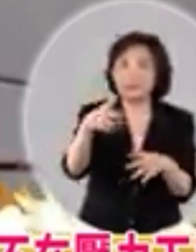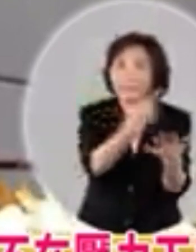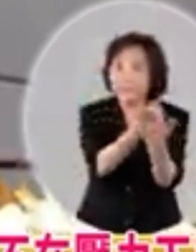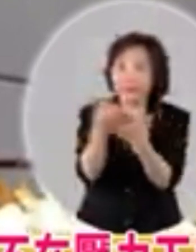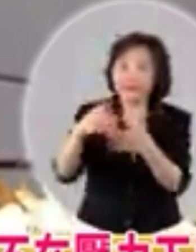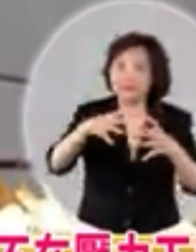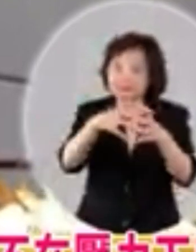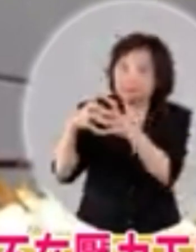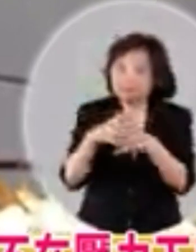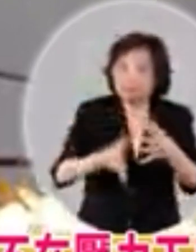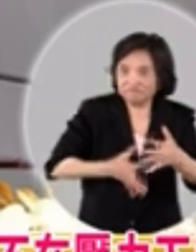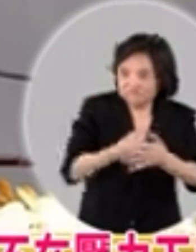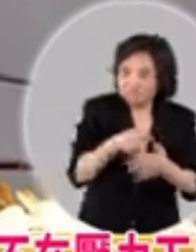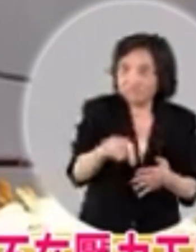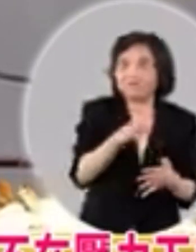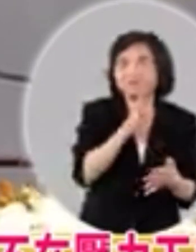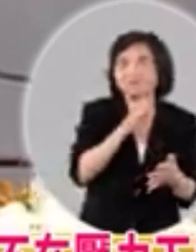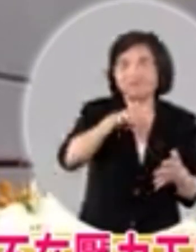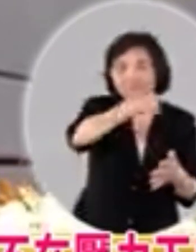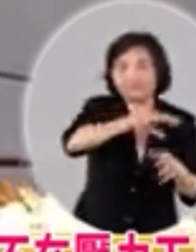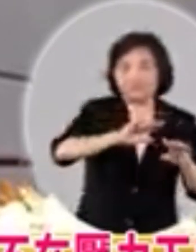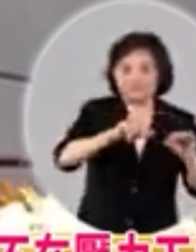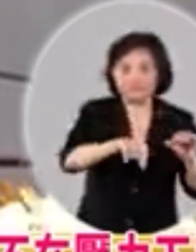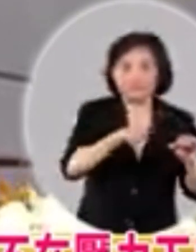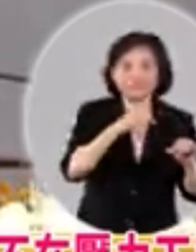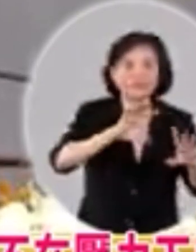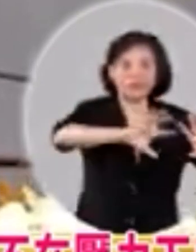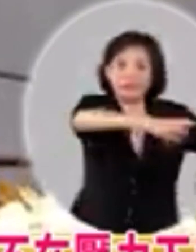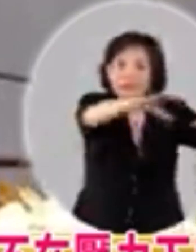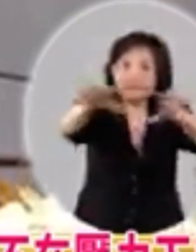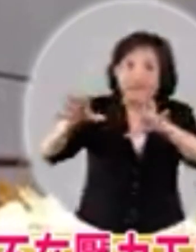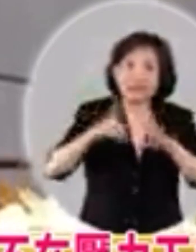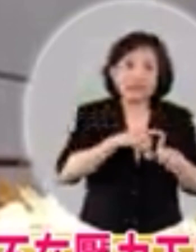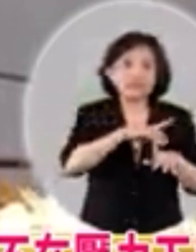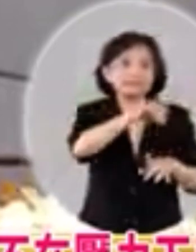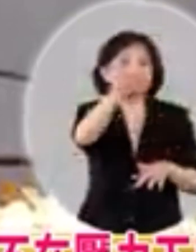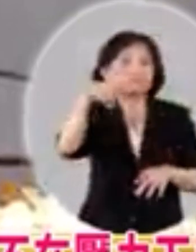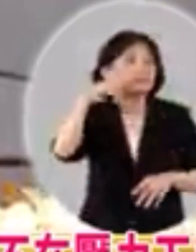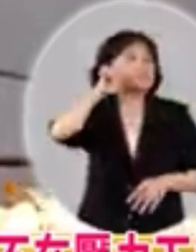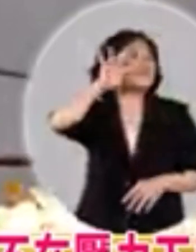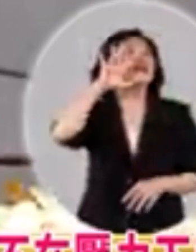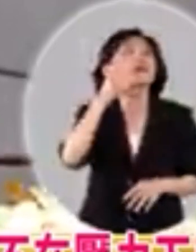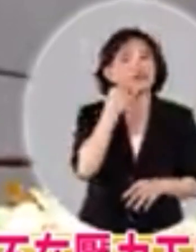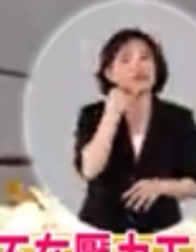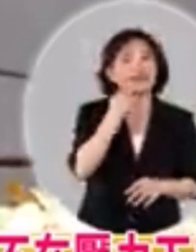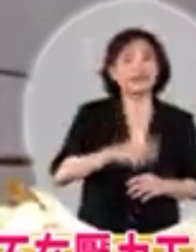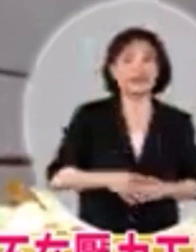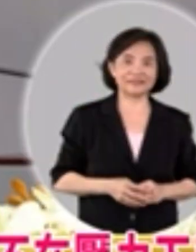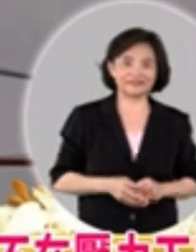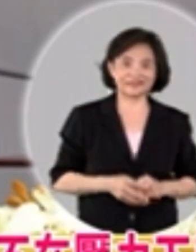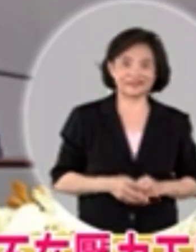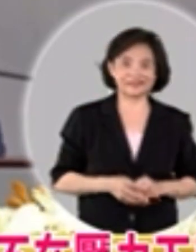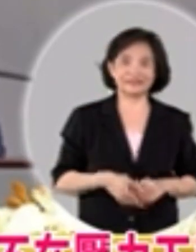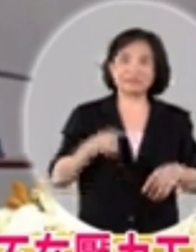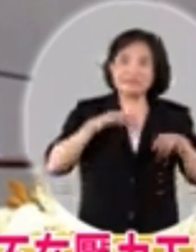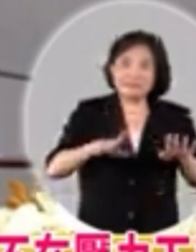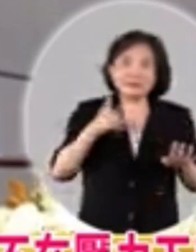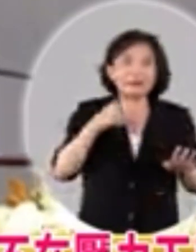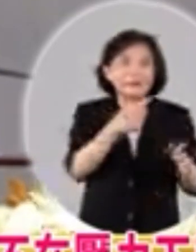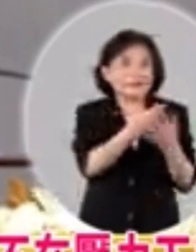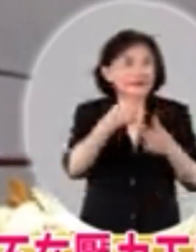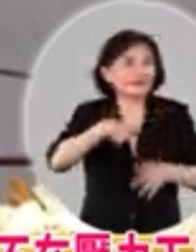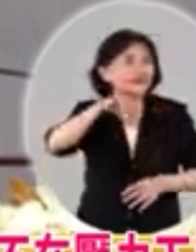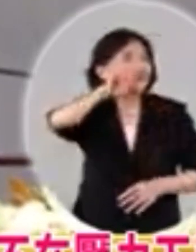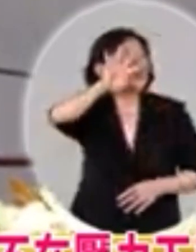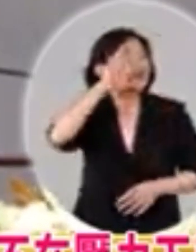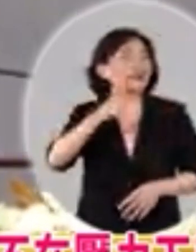成的共同体能在世界上扬眉吐气。就让我们带着光荣